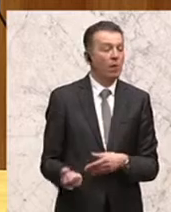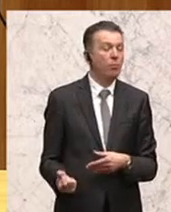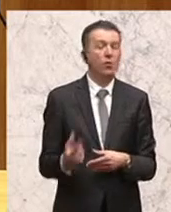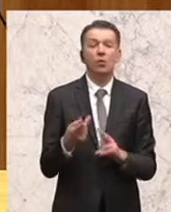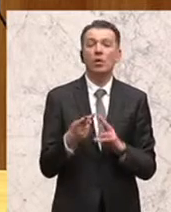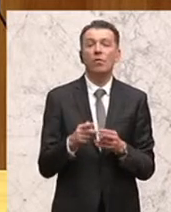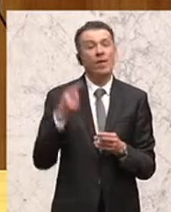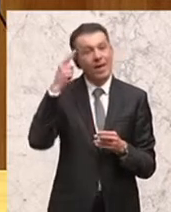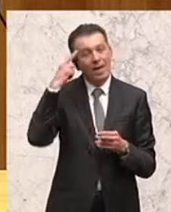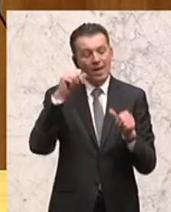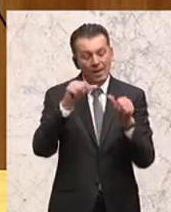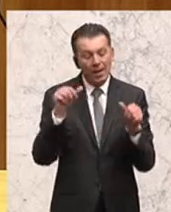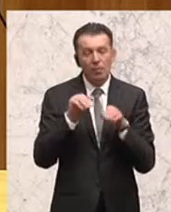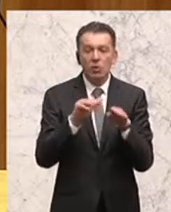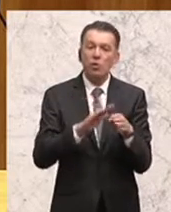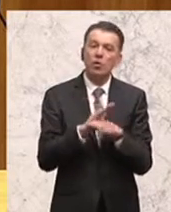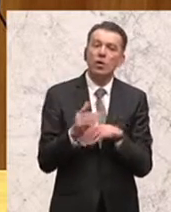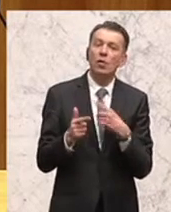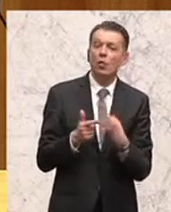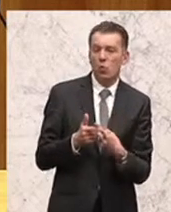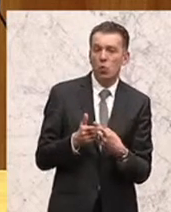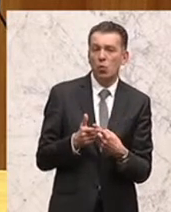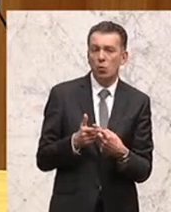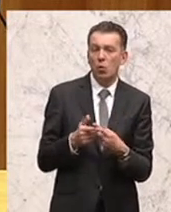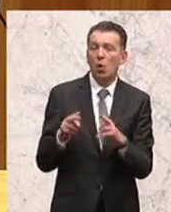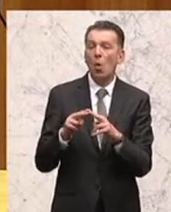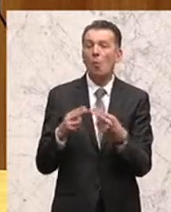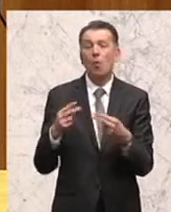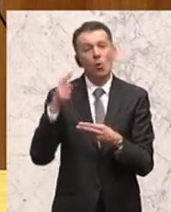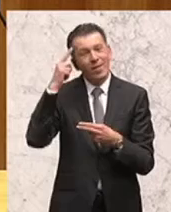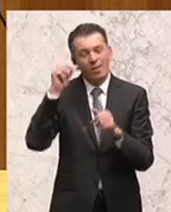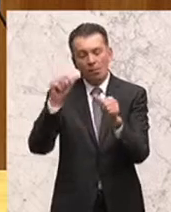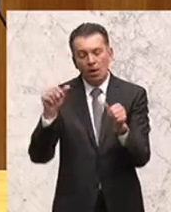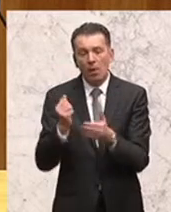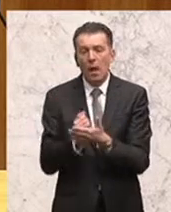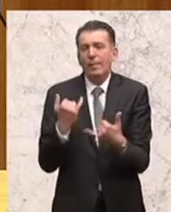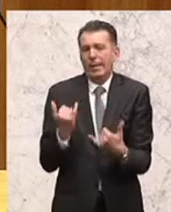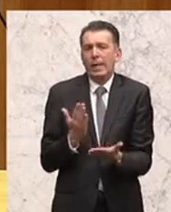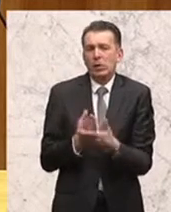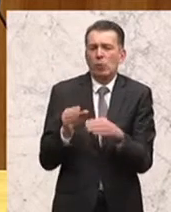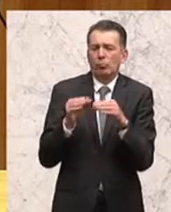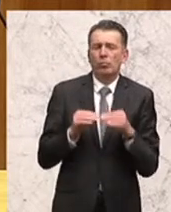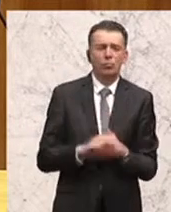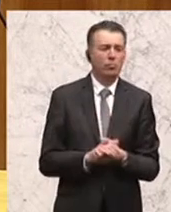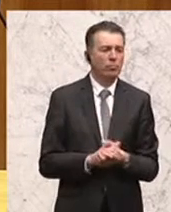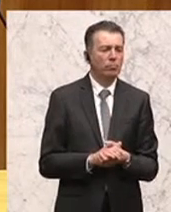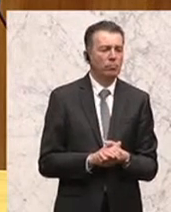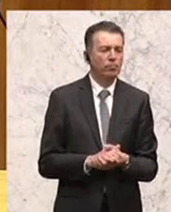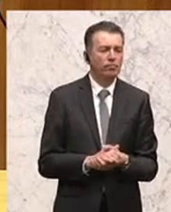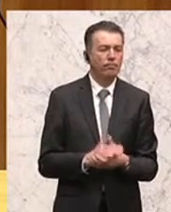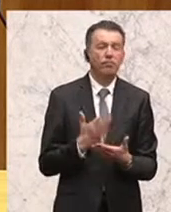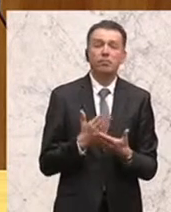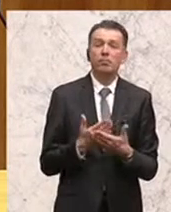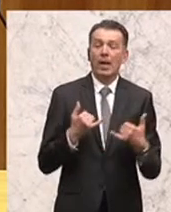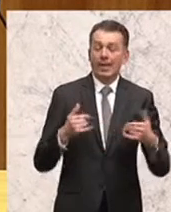allem durch das Denkmalschutzgesetz und die Tätigkeit des Bundesdenkmalamts bereits jetzt nach. Es ist zu begrüßen, dass